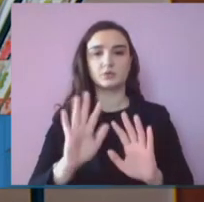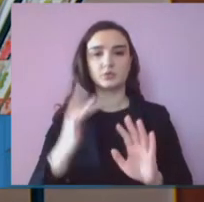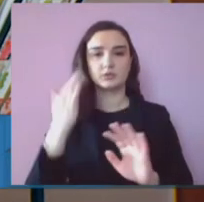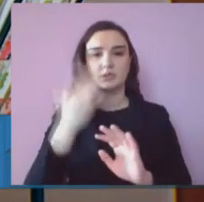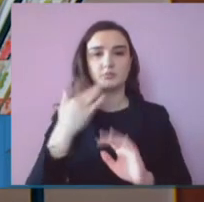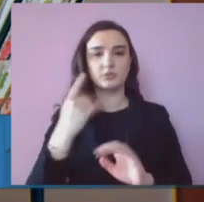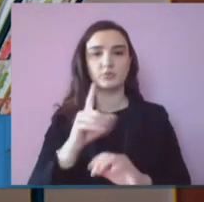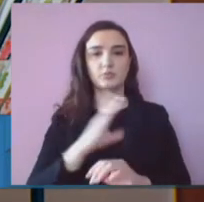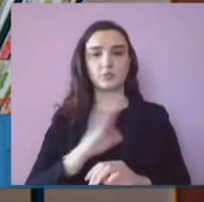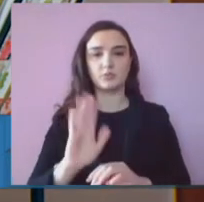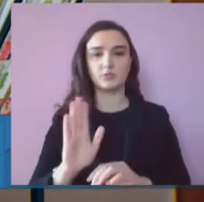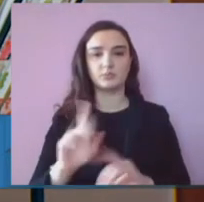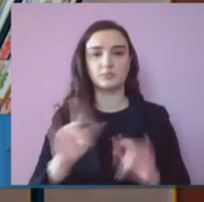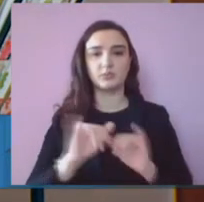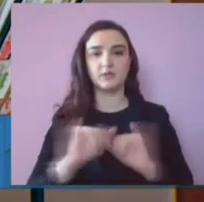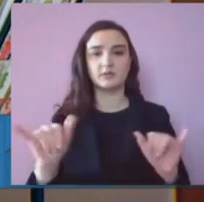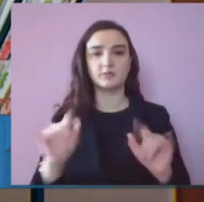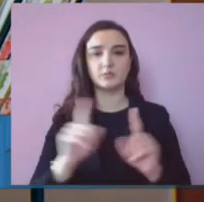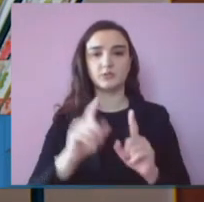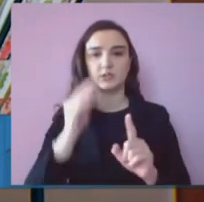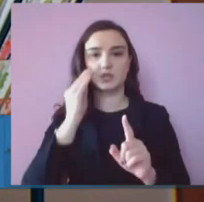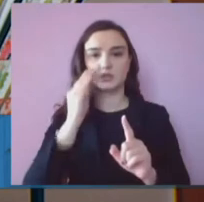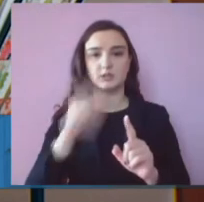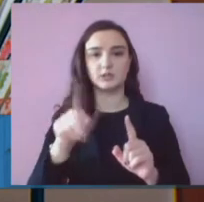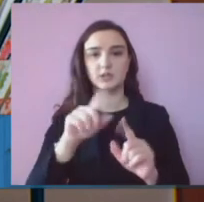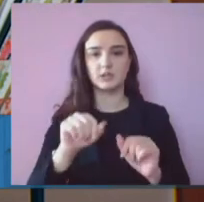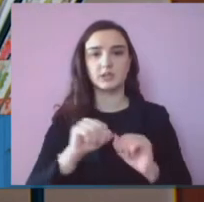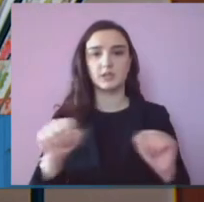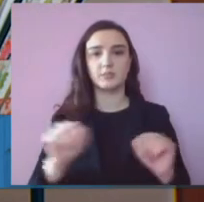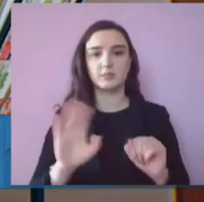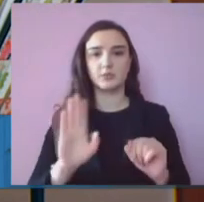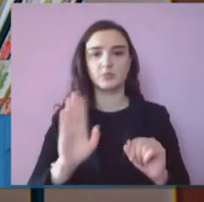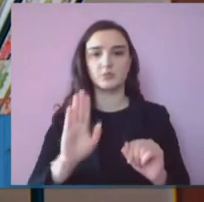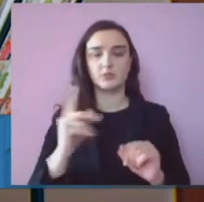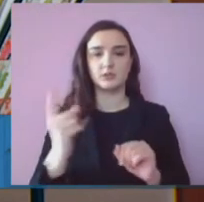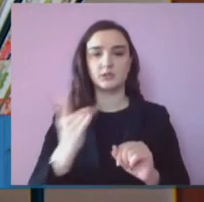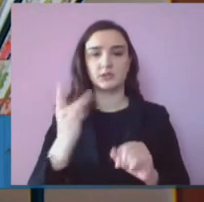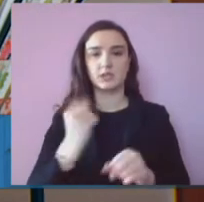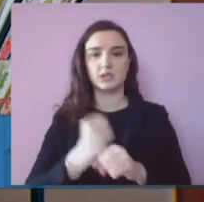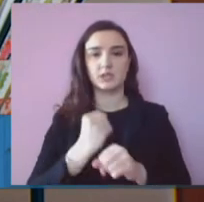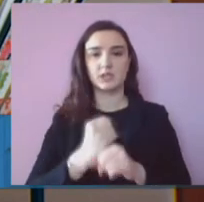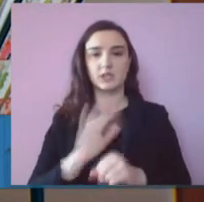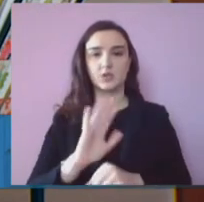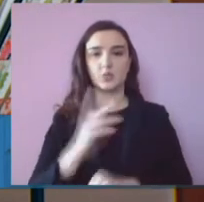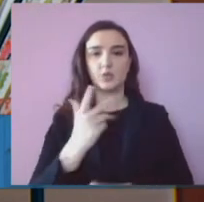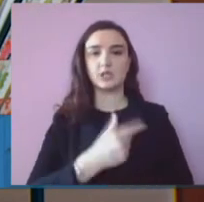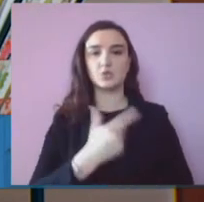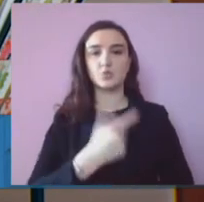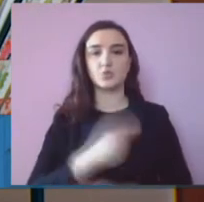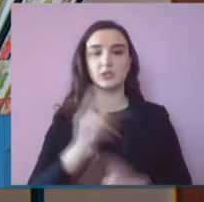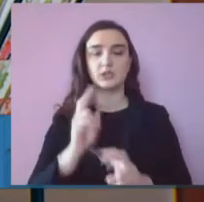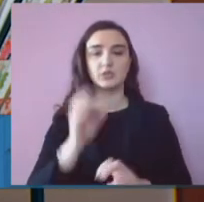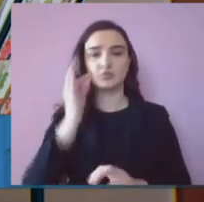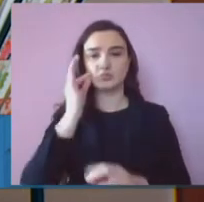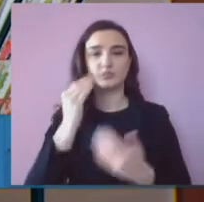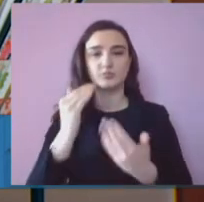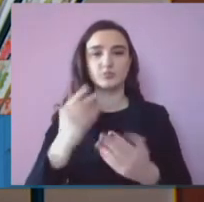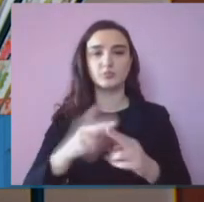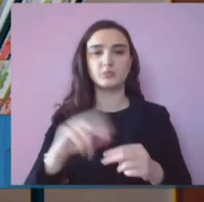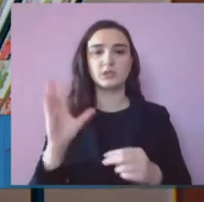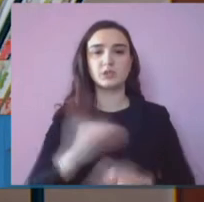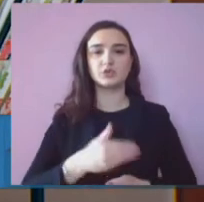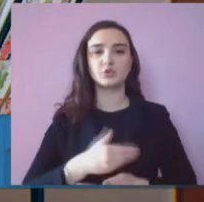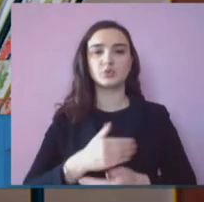იმიტომ რომ გავრცელებული ასეთი აზრი, არ გაბედო ერთხელაც კი არ გაიკეთო ინსულინის ინექცია, თორემ მთელი სიცოცხლე თავს ვერ განებებ. არ